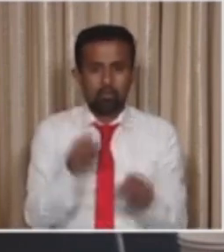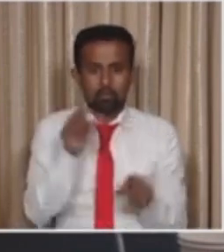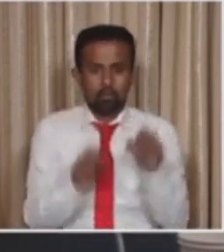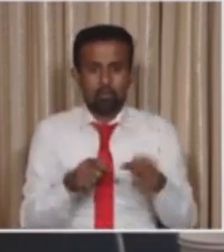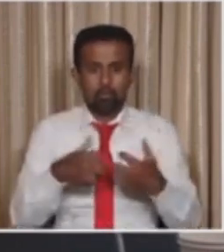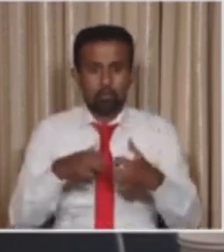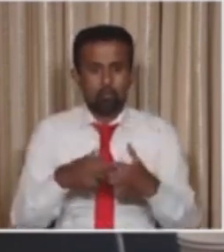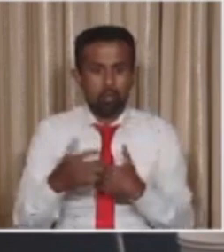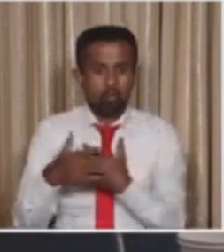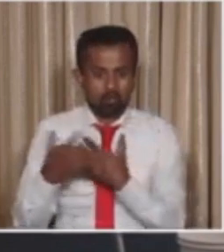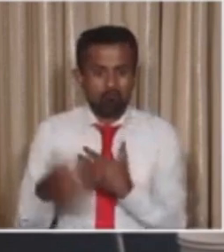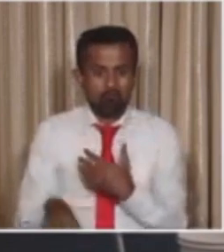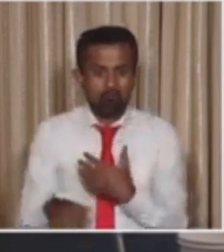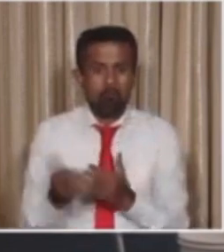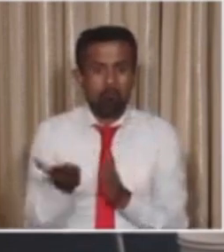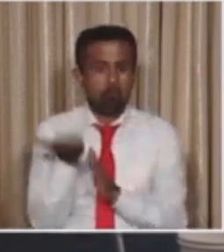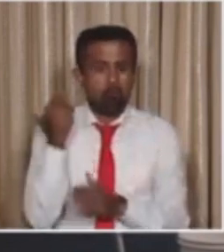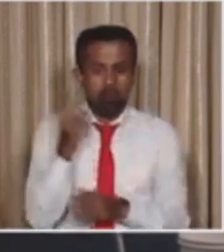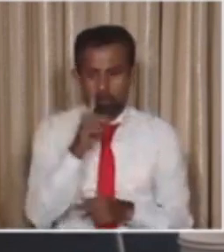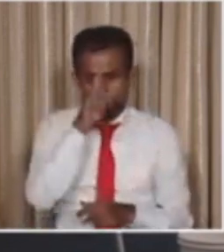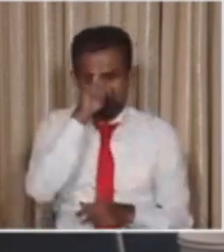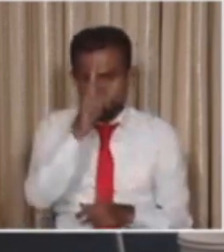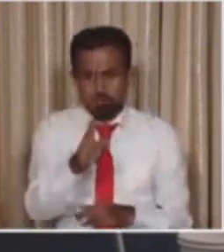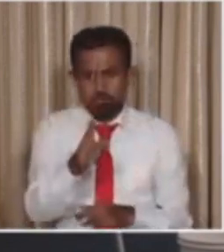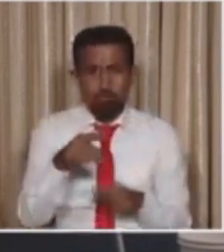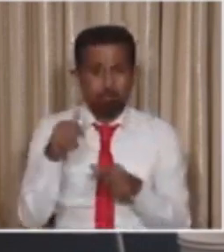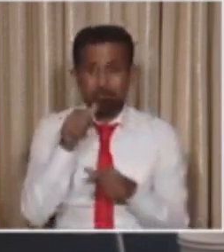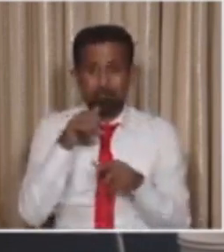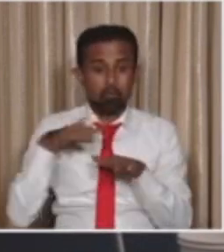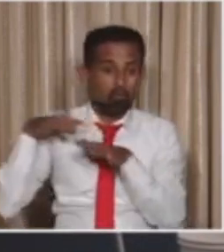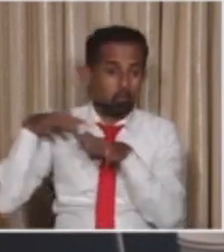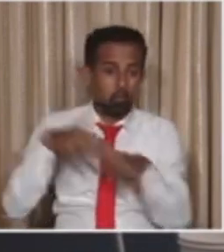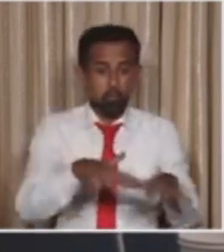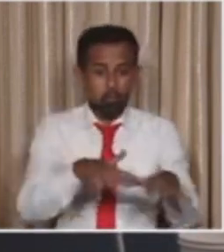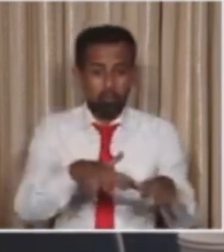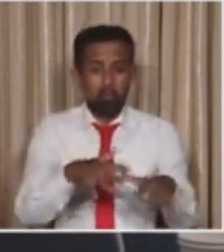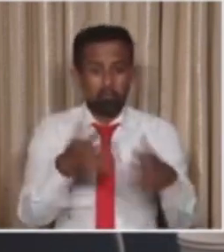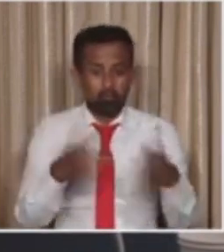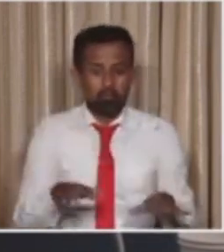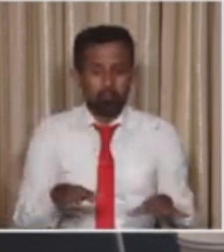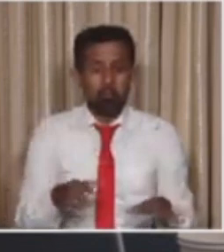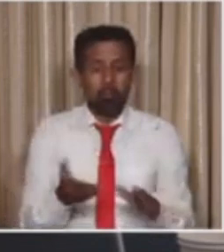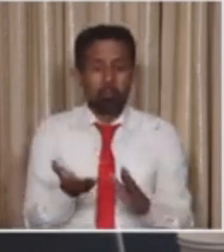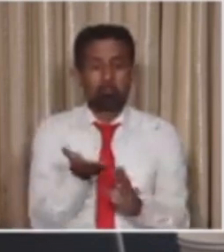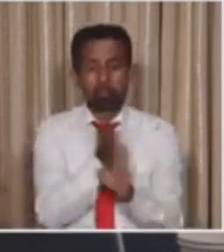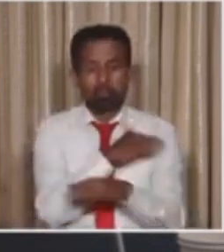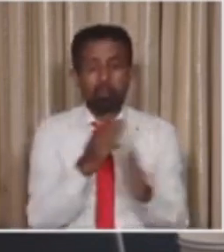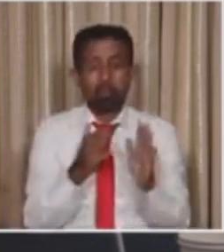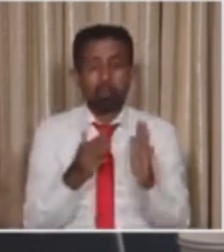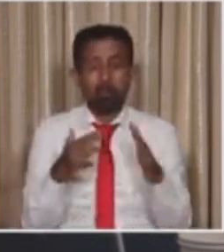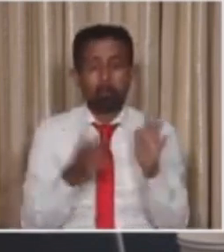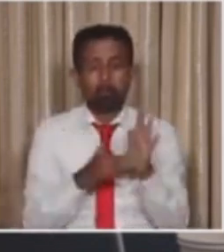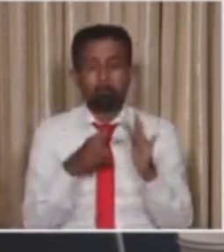கடந்த வாரத்திலே ஏற்படுத்தப்பட்ட மண் சரிவு காரணமாக ஏற்கனவே மீரியாபெத்த பகுதியிலும் இந்த மண் சரிவு ஏற்படுத்தப்பட்டு